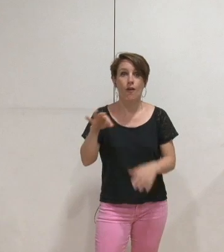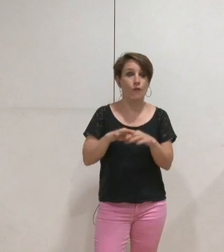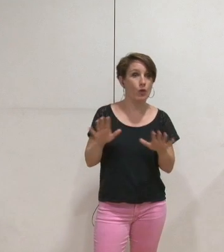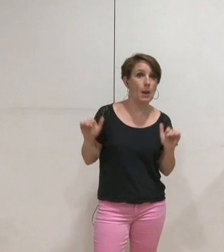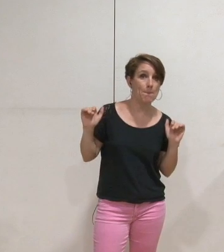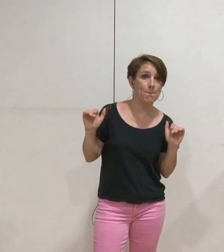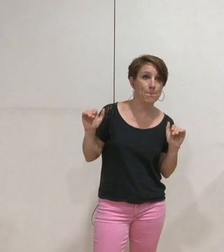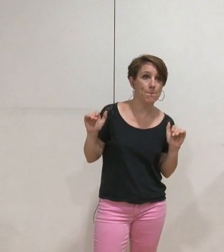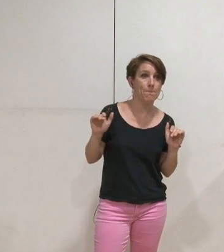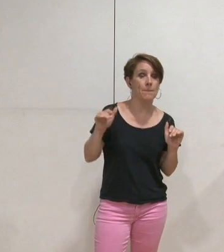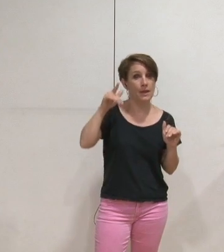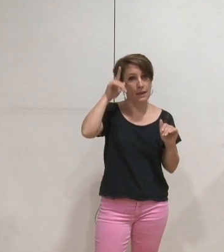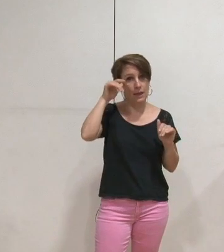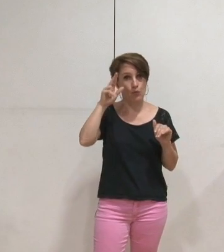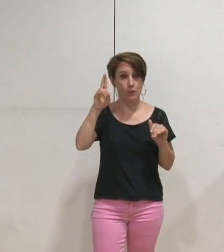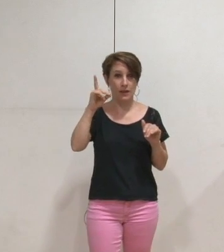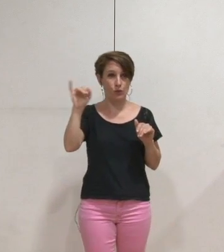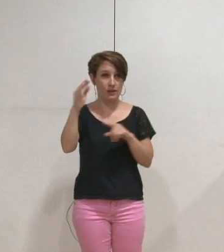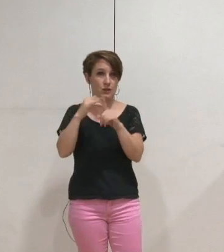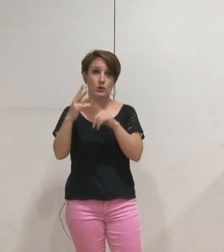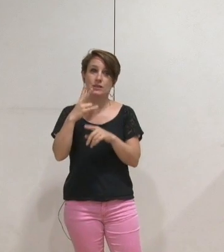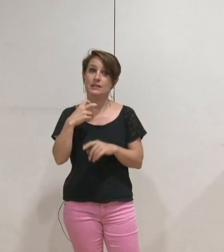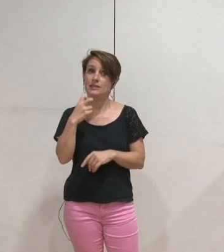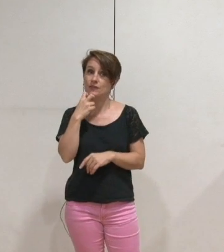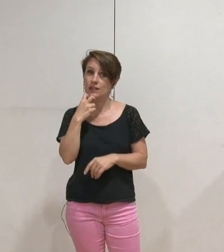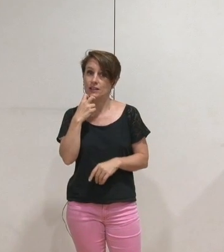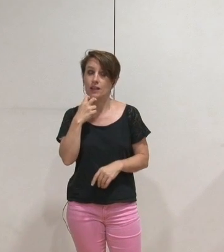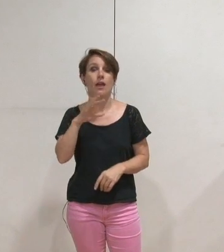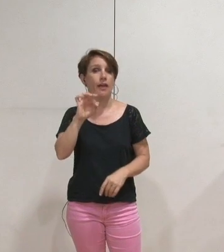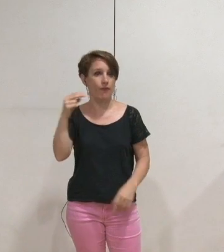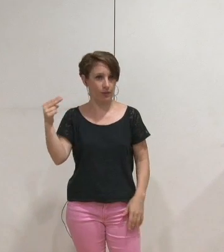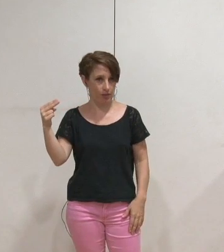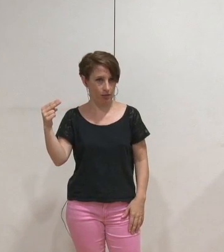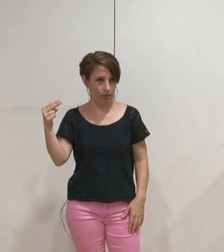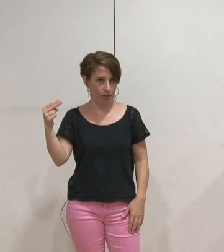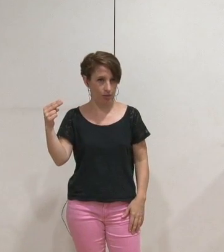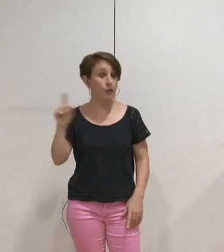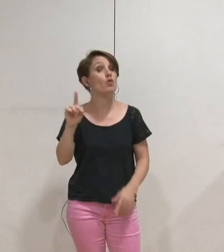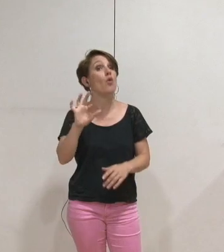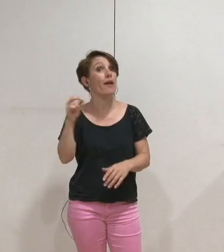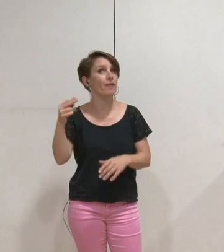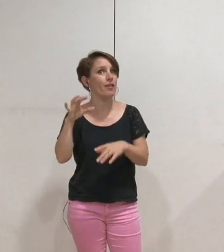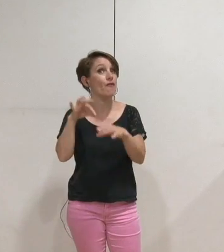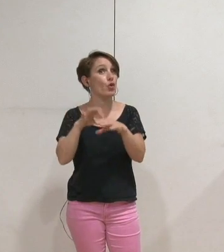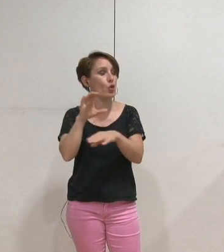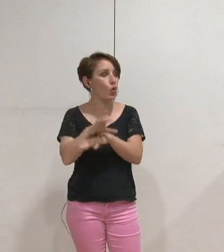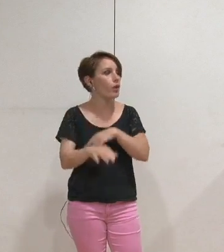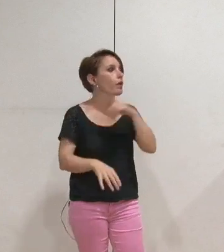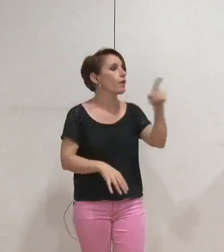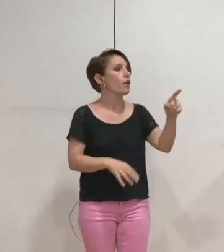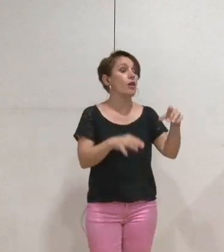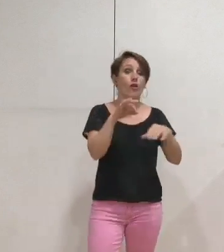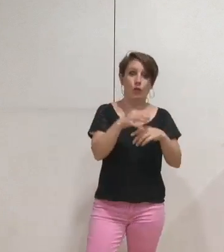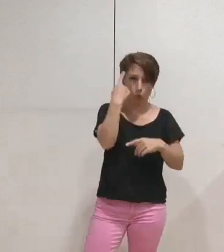s'abstient républicain udi société civile Front national contre Front National qui vote pour